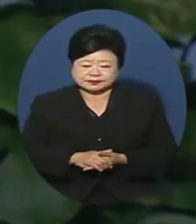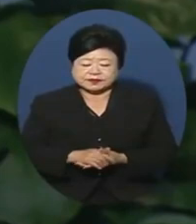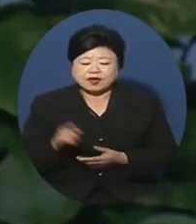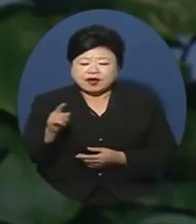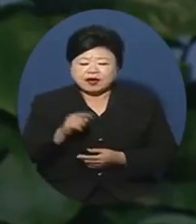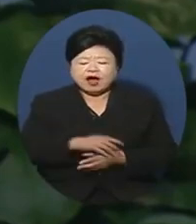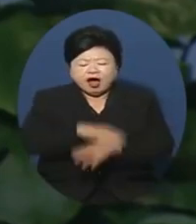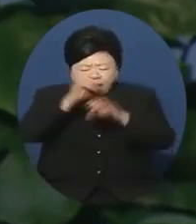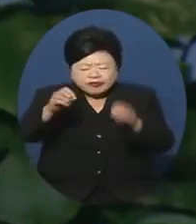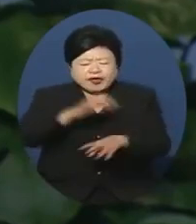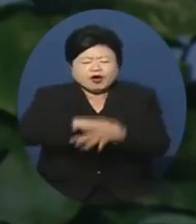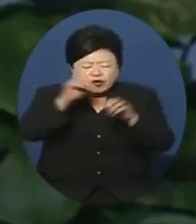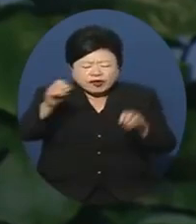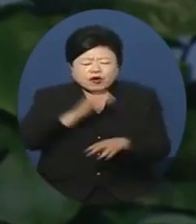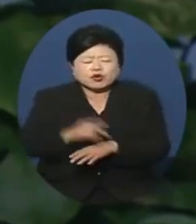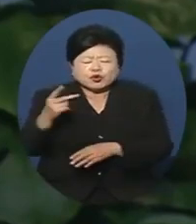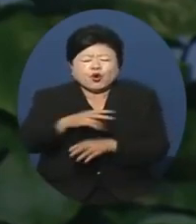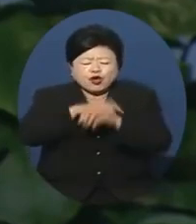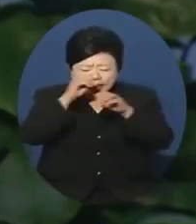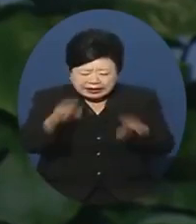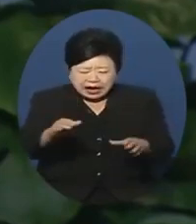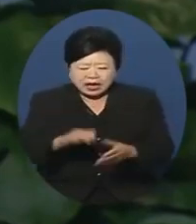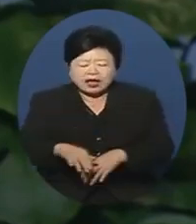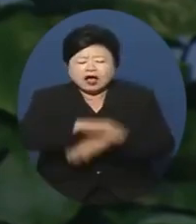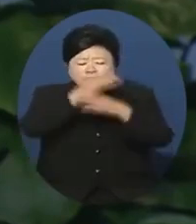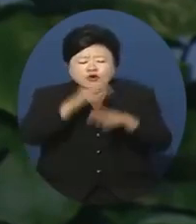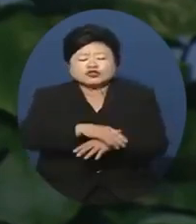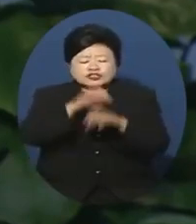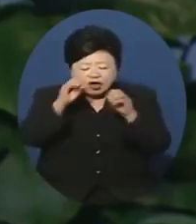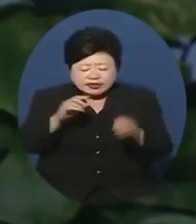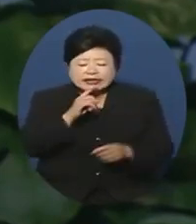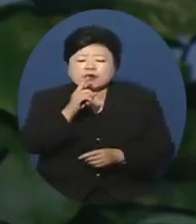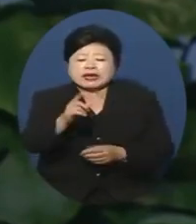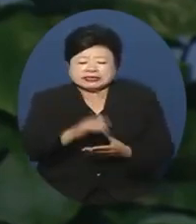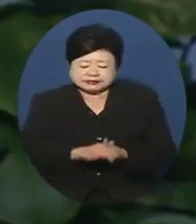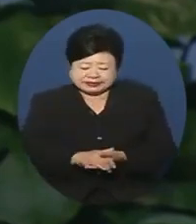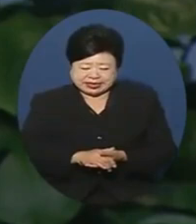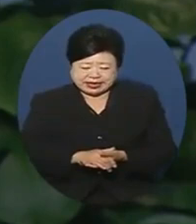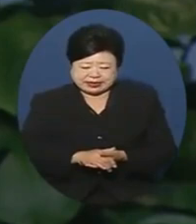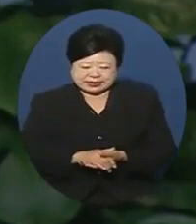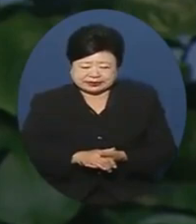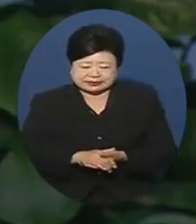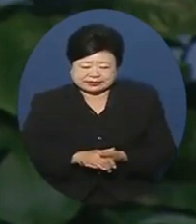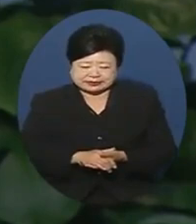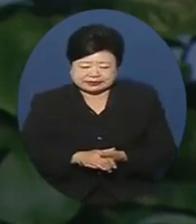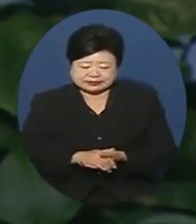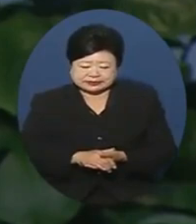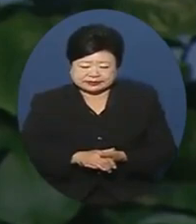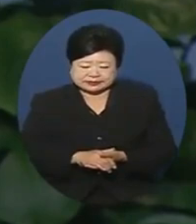헛되고 헛되니 또 헛되니 모든 것이 헛되더라.